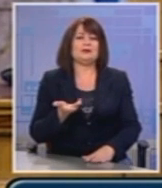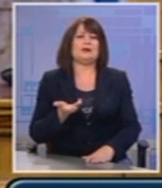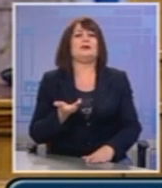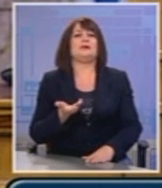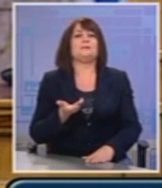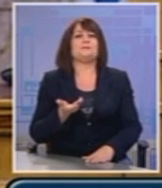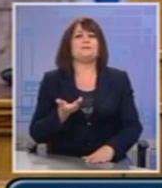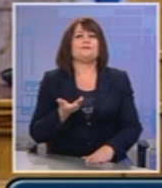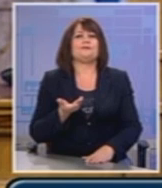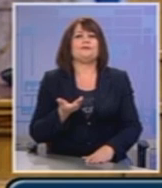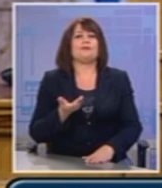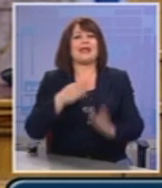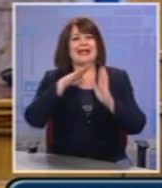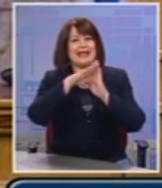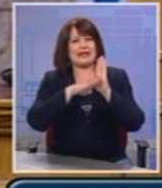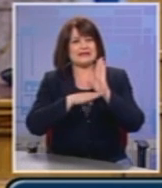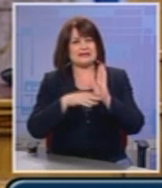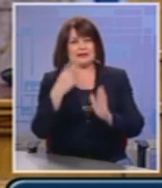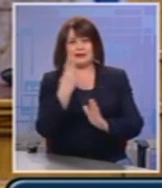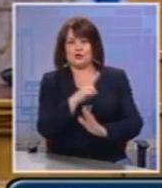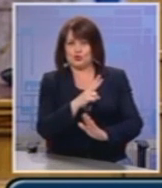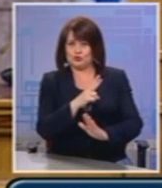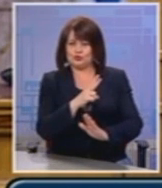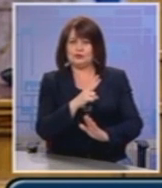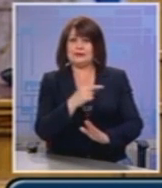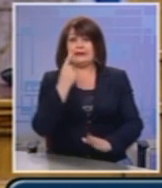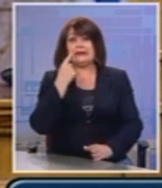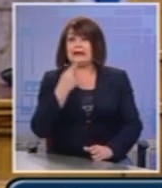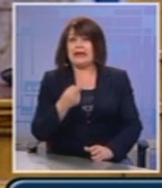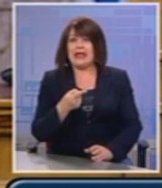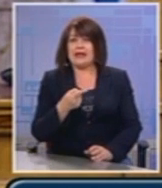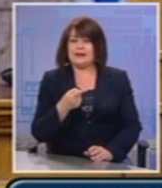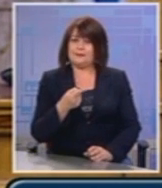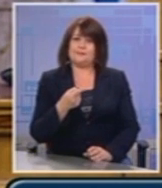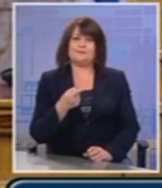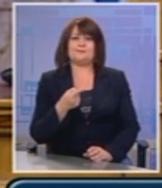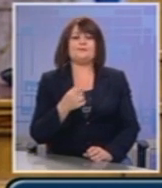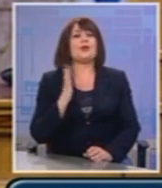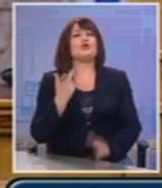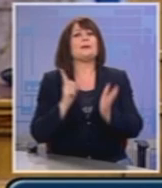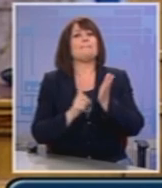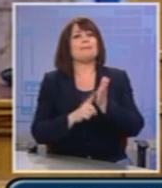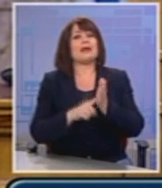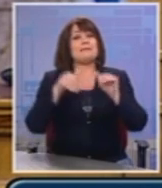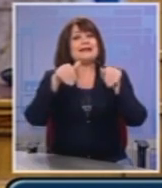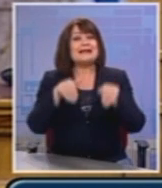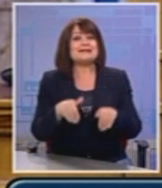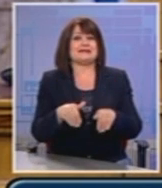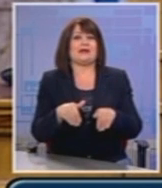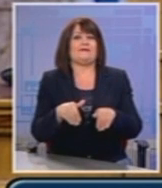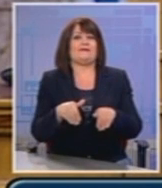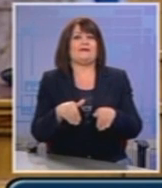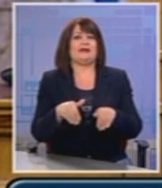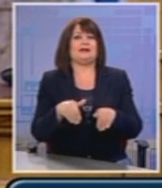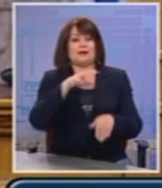ταμείο στο καταστα το καταστατικό του προβλέπει ότι θα πρέπει να σέβεται τις εγχώριες